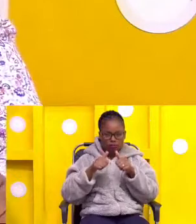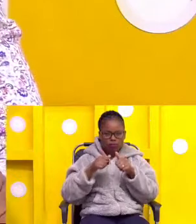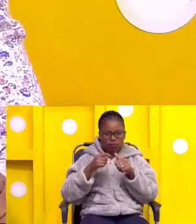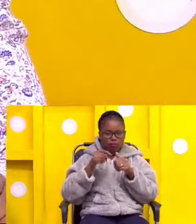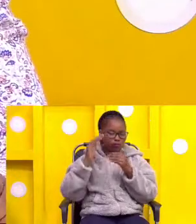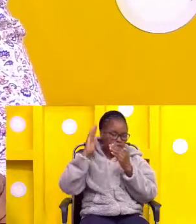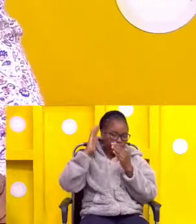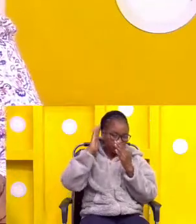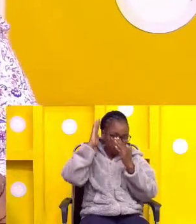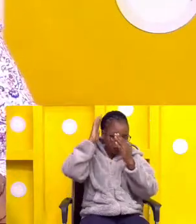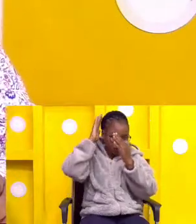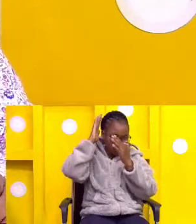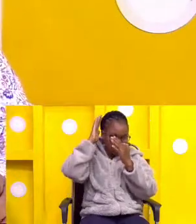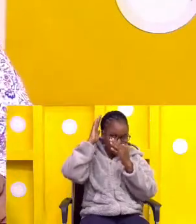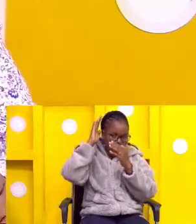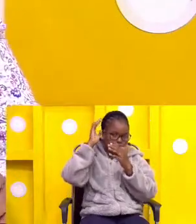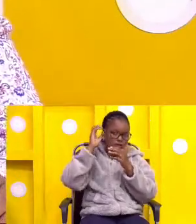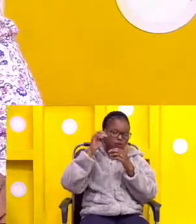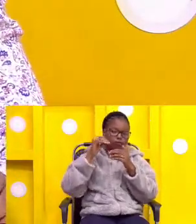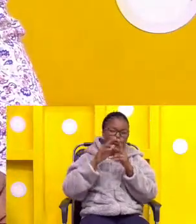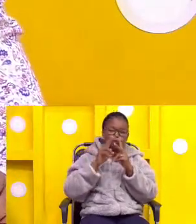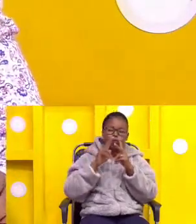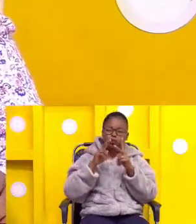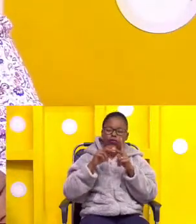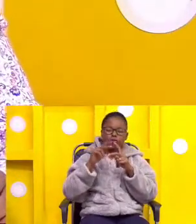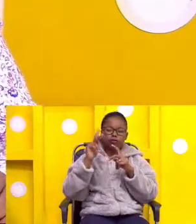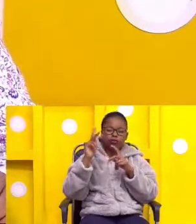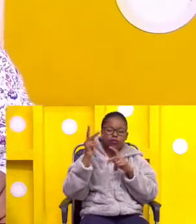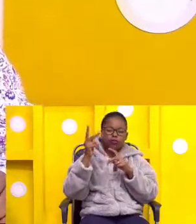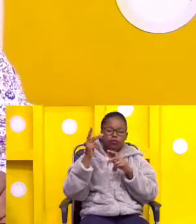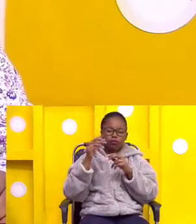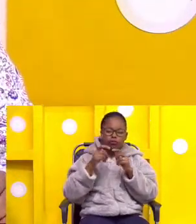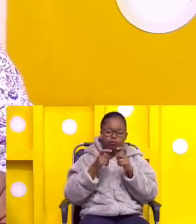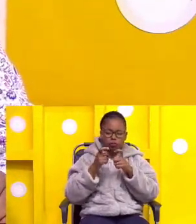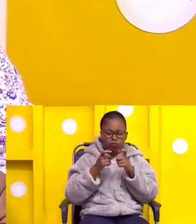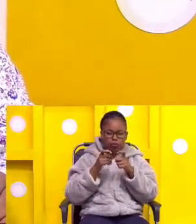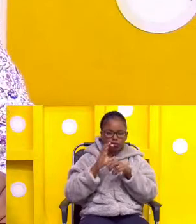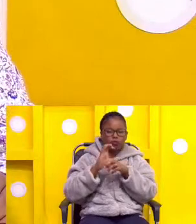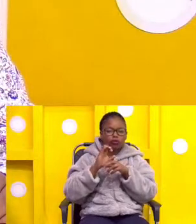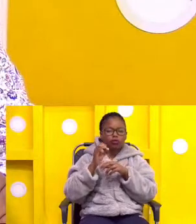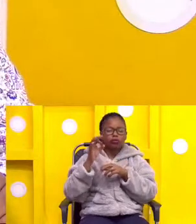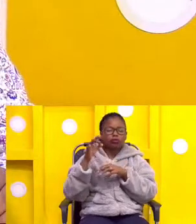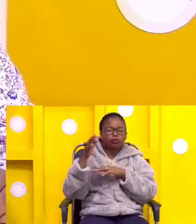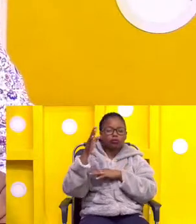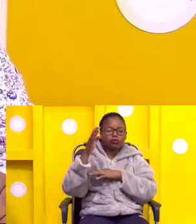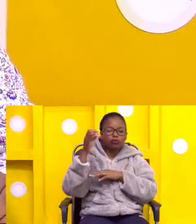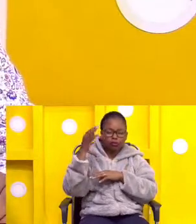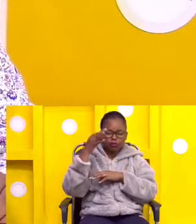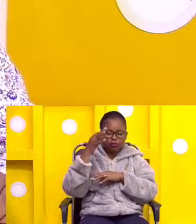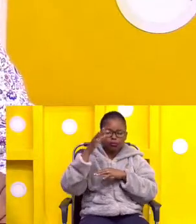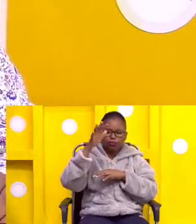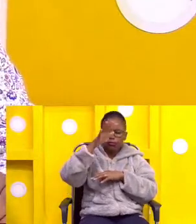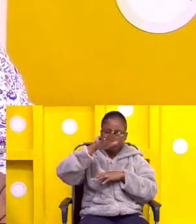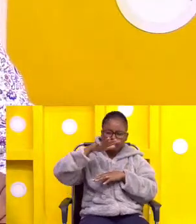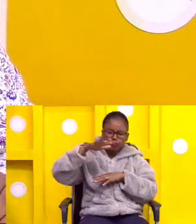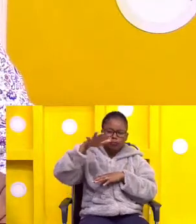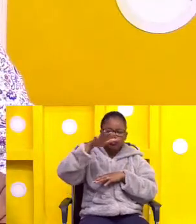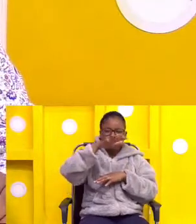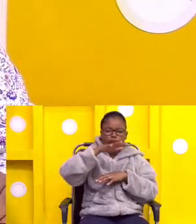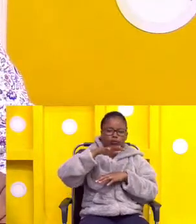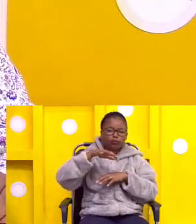bishop å rä a må nene må no thä iniä wa Kenya ngä manage kanitha wa Ngai na ngä hunjia thä yothe